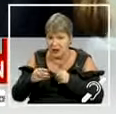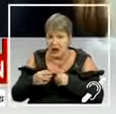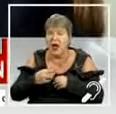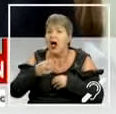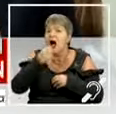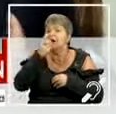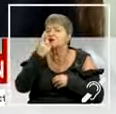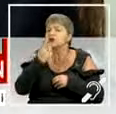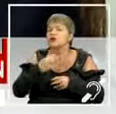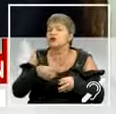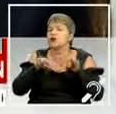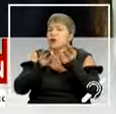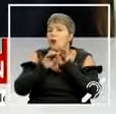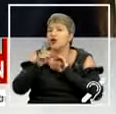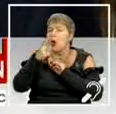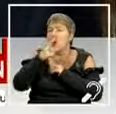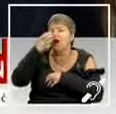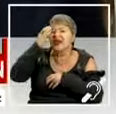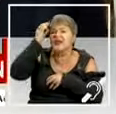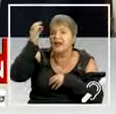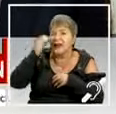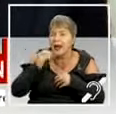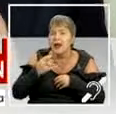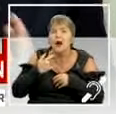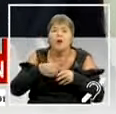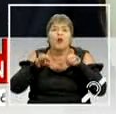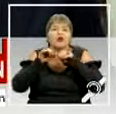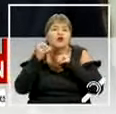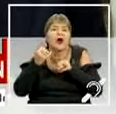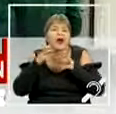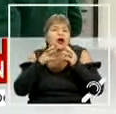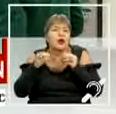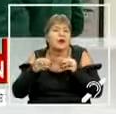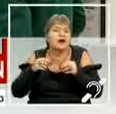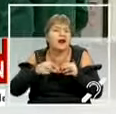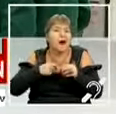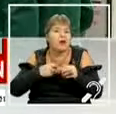într-un fel o idee de strategie pe care România ar putea avea aici.